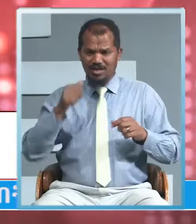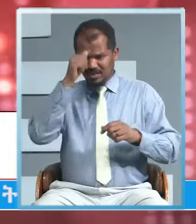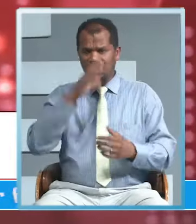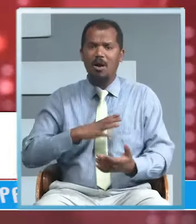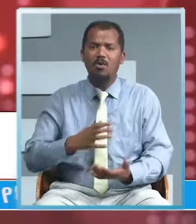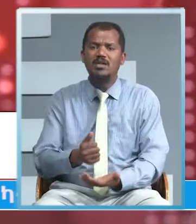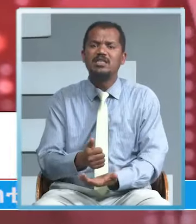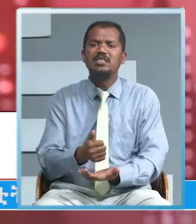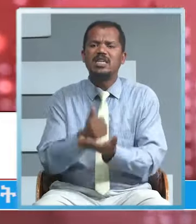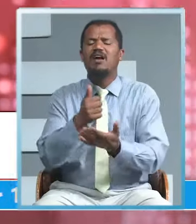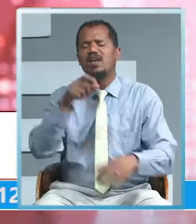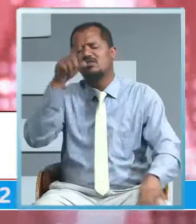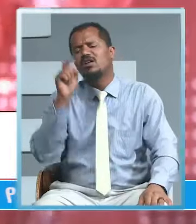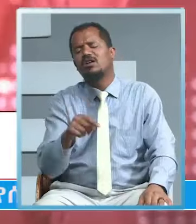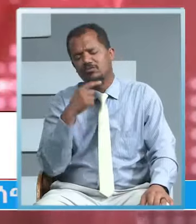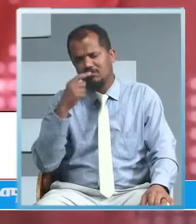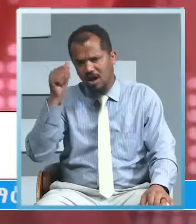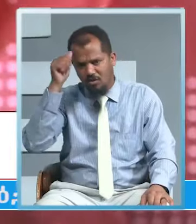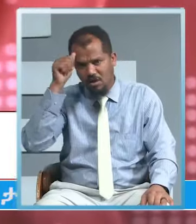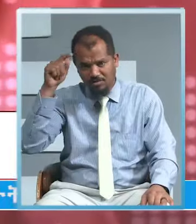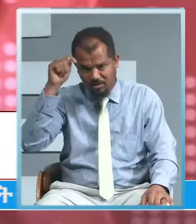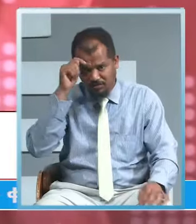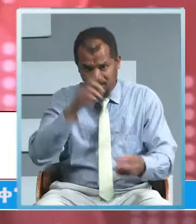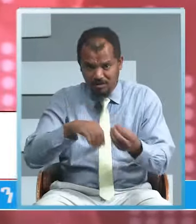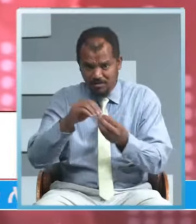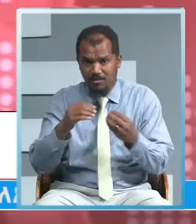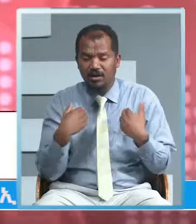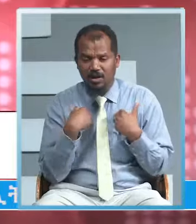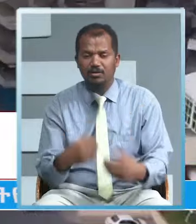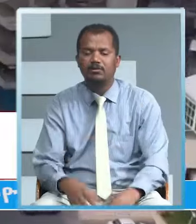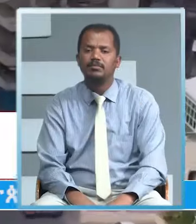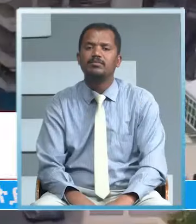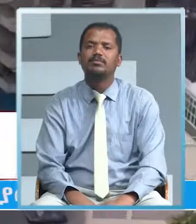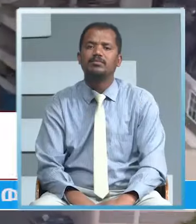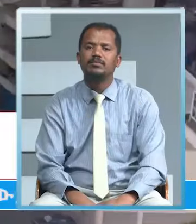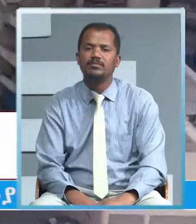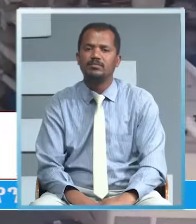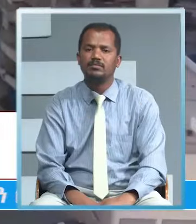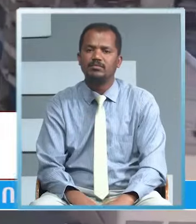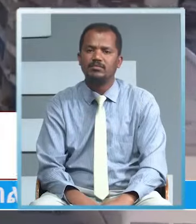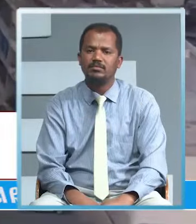የሰብአዊ ድጋፍ ያስፈልጋቸዋል ብሏል። አንዷለም ተስፋዬ ተጨማሪውን ያቀርባል።